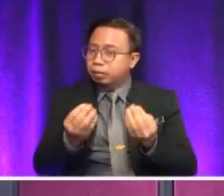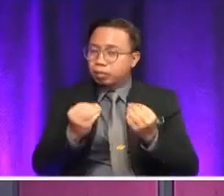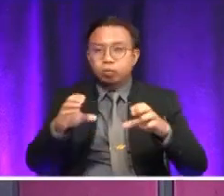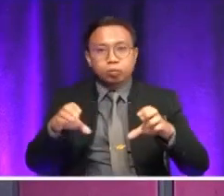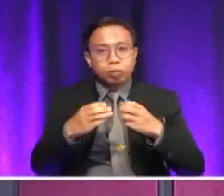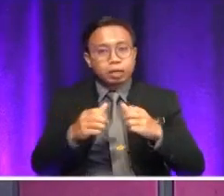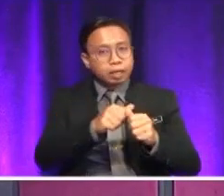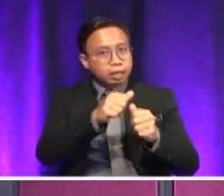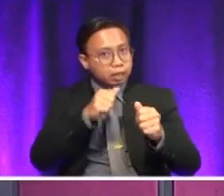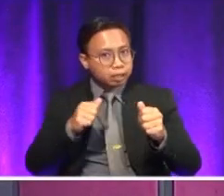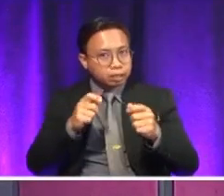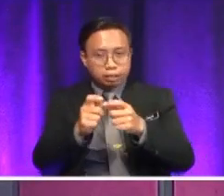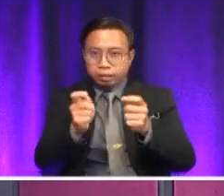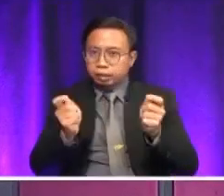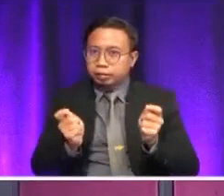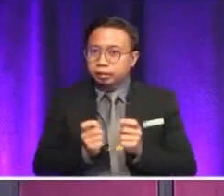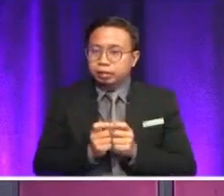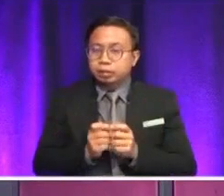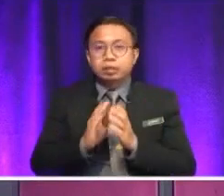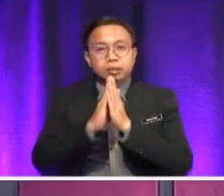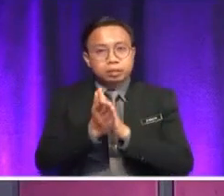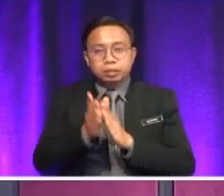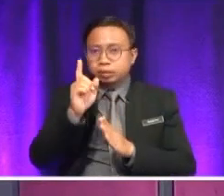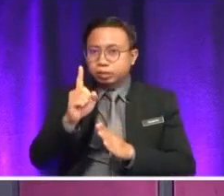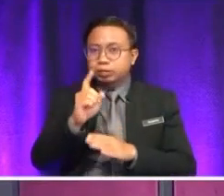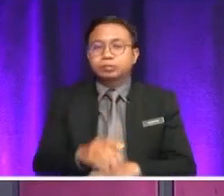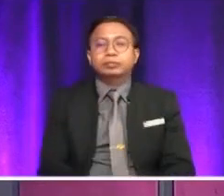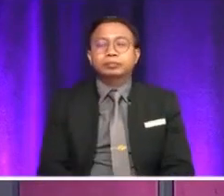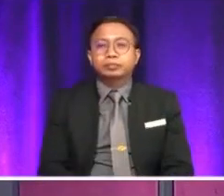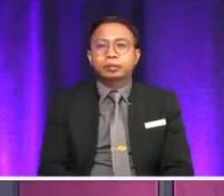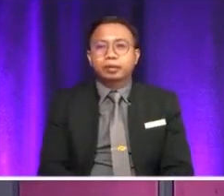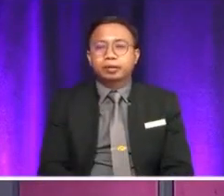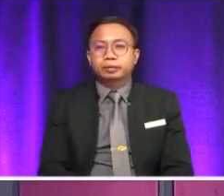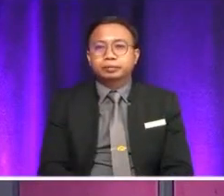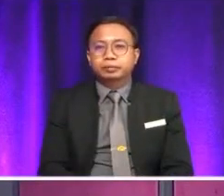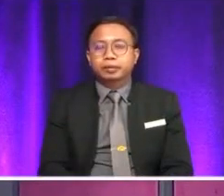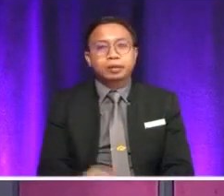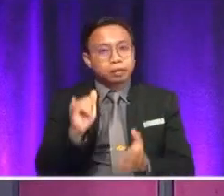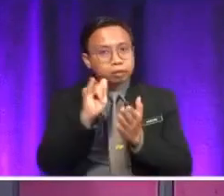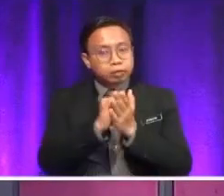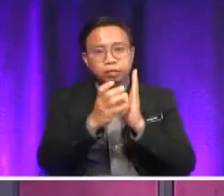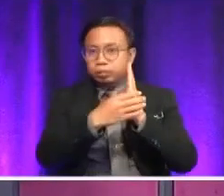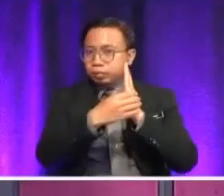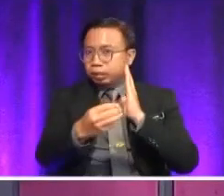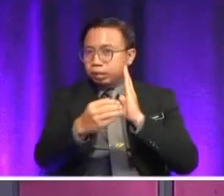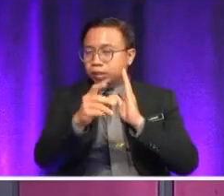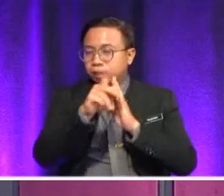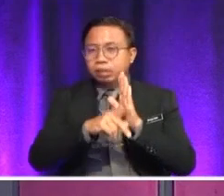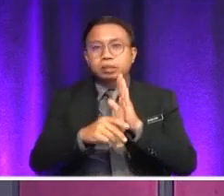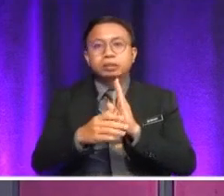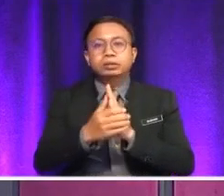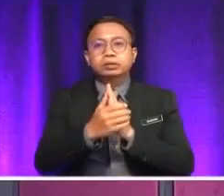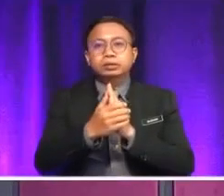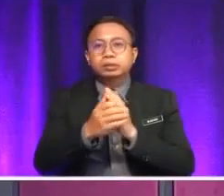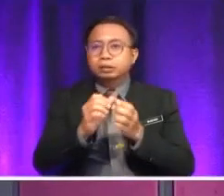daripada tempat itu ataupun berlakunya sesuatu dekat situ. Okay. Itu adalah kemahiran kecekapan